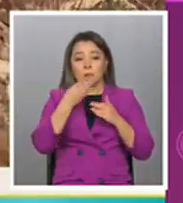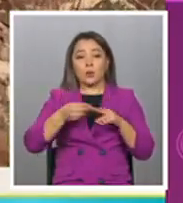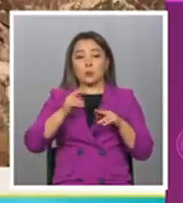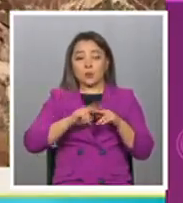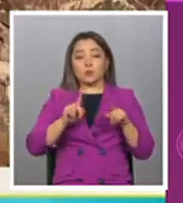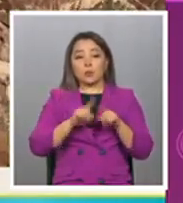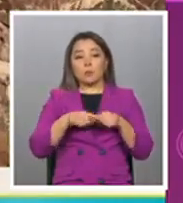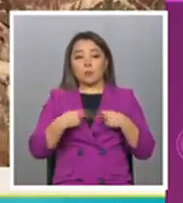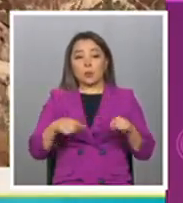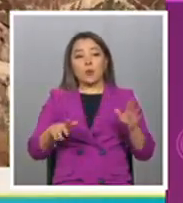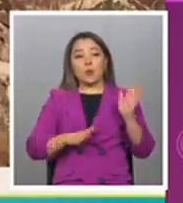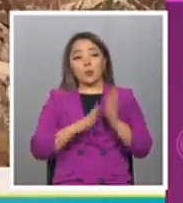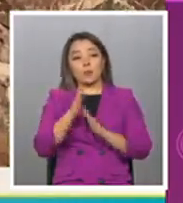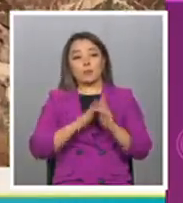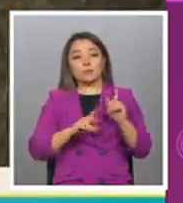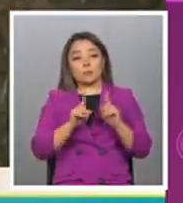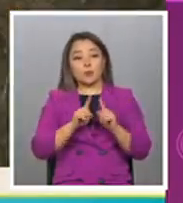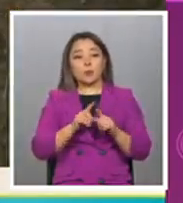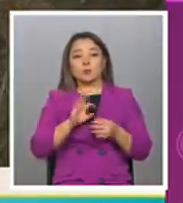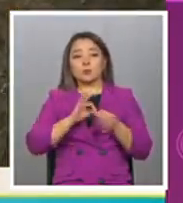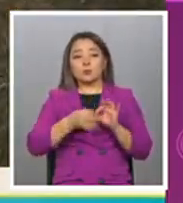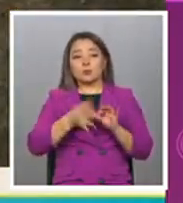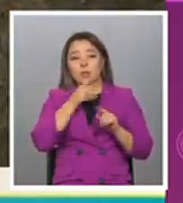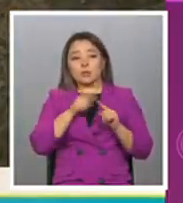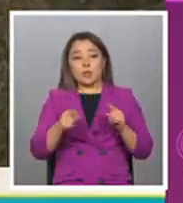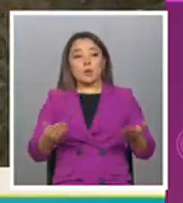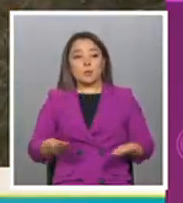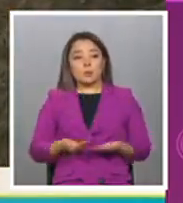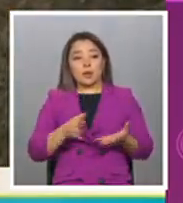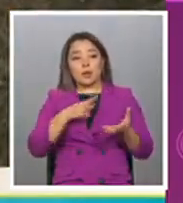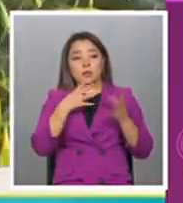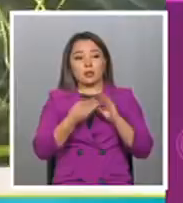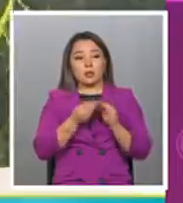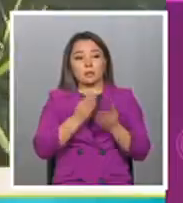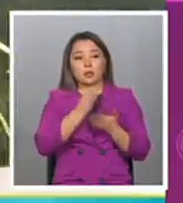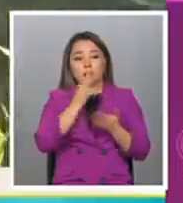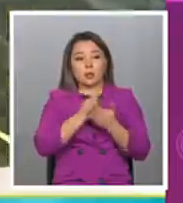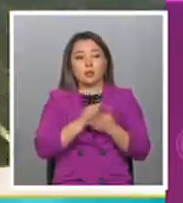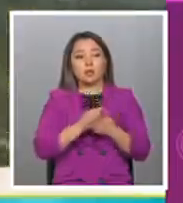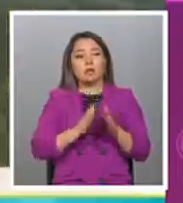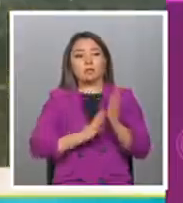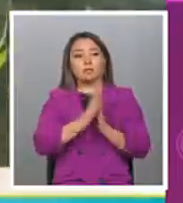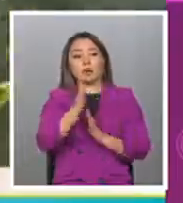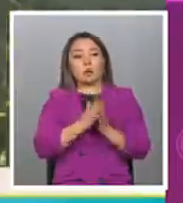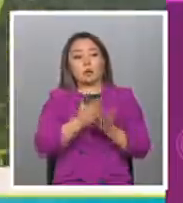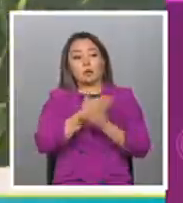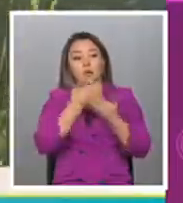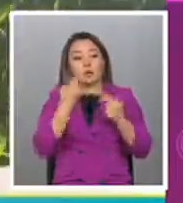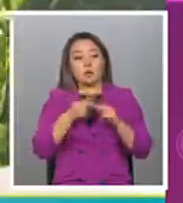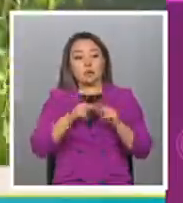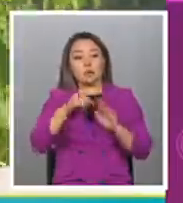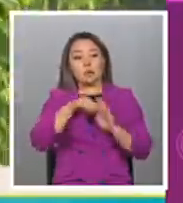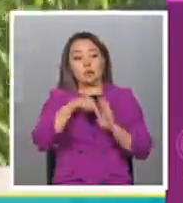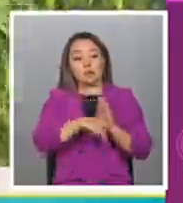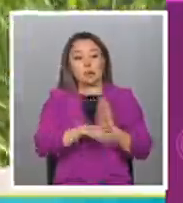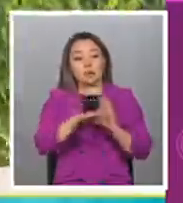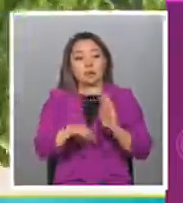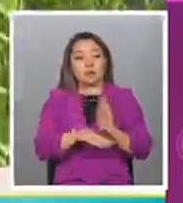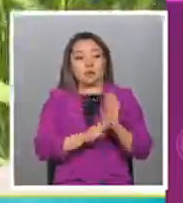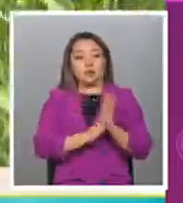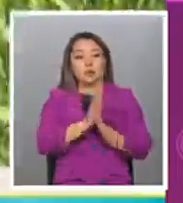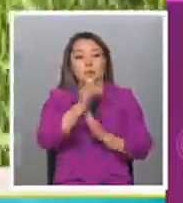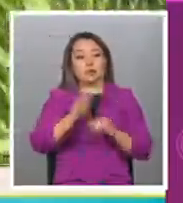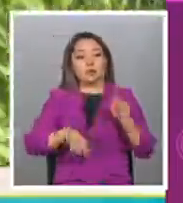кейбір өсімдіктер қиын жағдайда өмір сүруге бейімделіп алған. Тамыры жоқ, тура судың ішінен өсіп тұрған